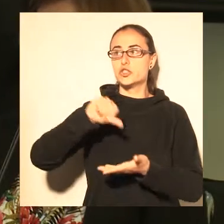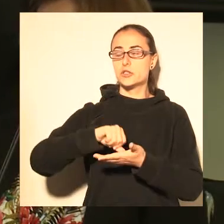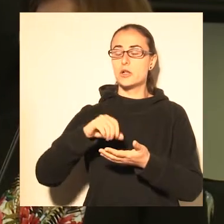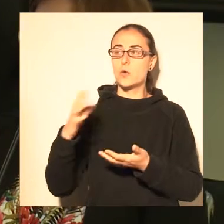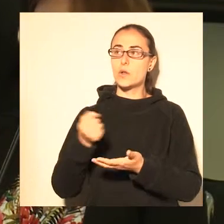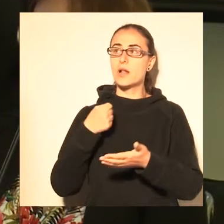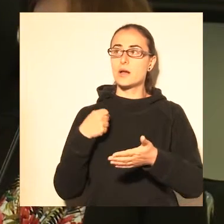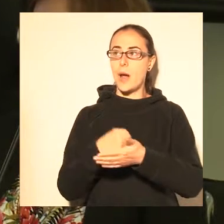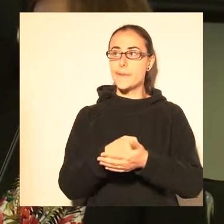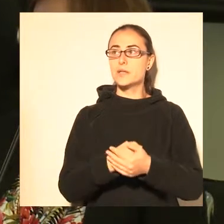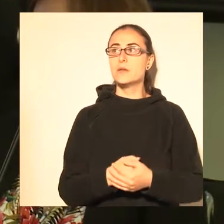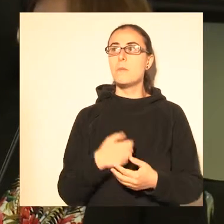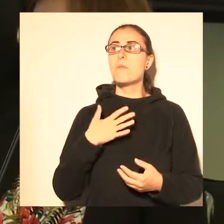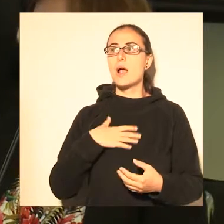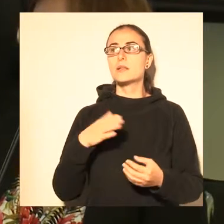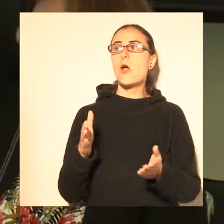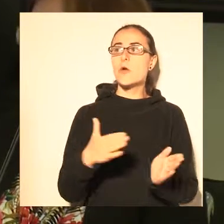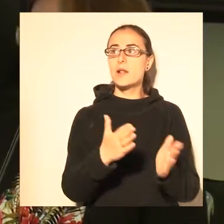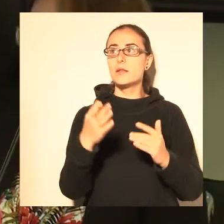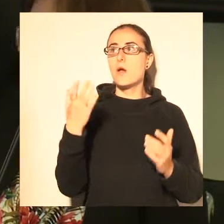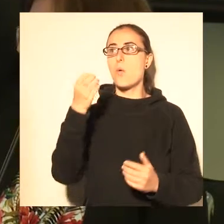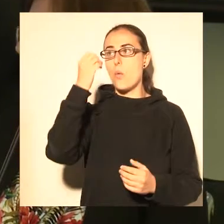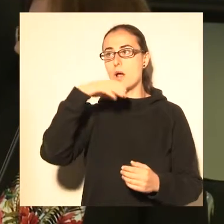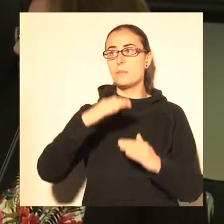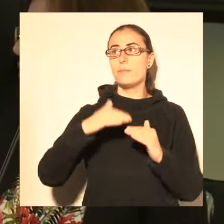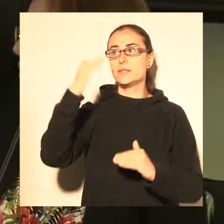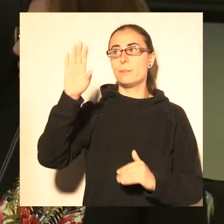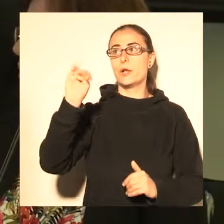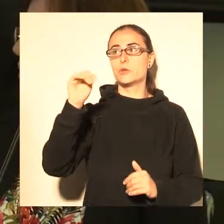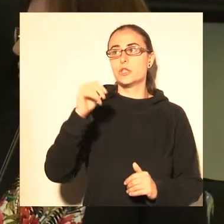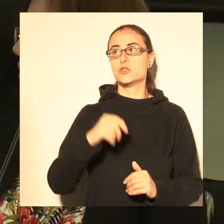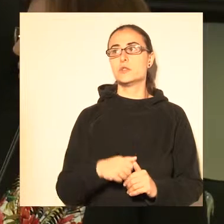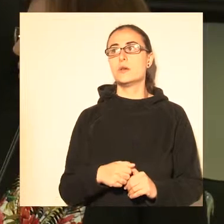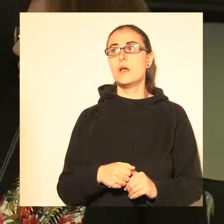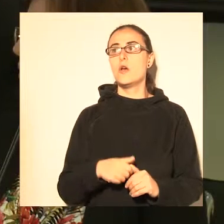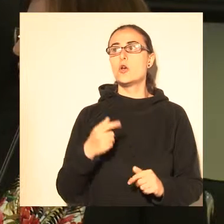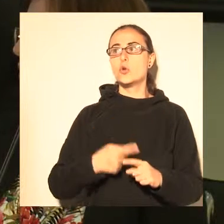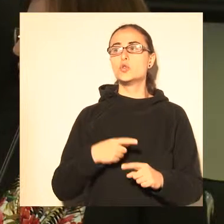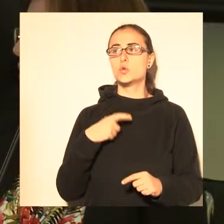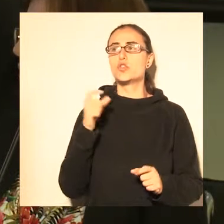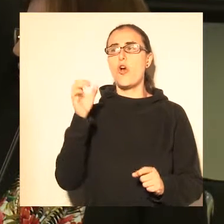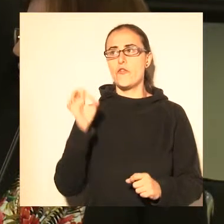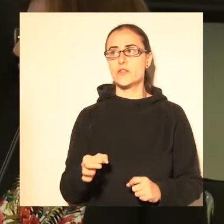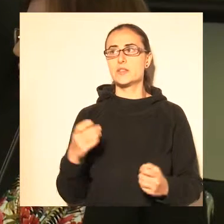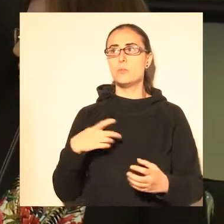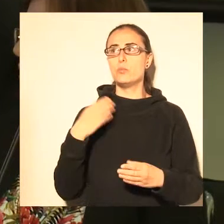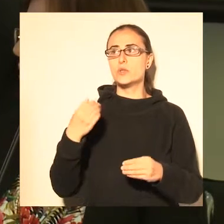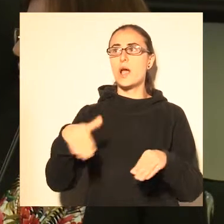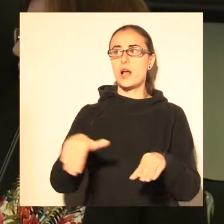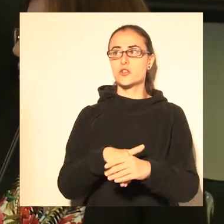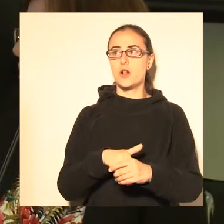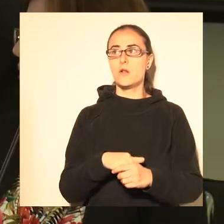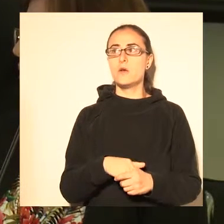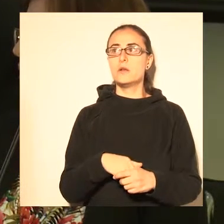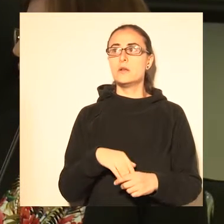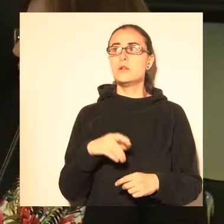fi s o iau de la capăt m aș reorienta către oamenii peste 40 de ani și sunt convins că mulți